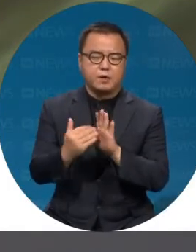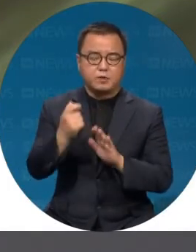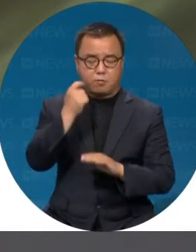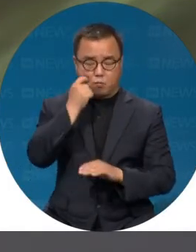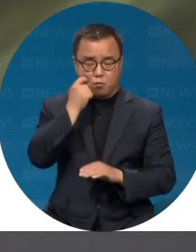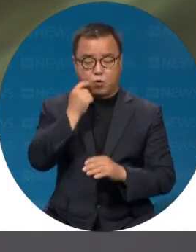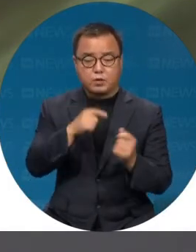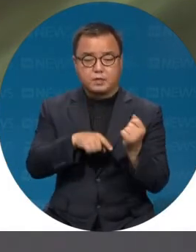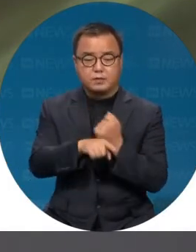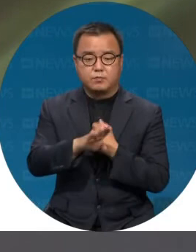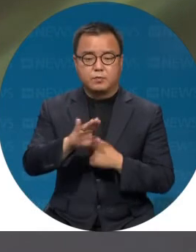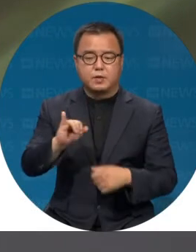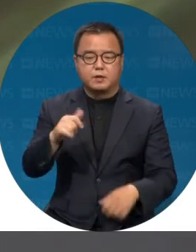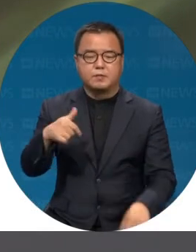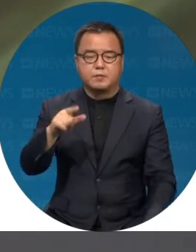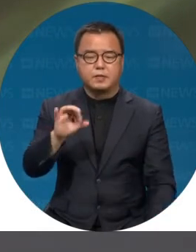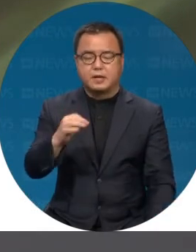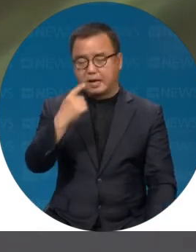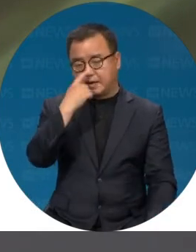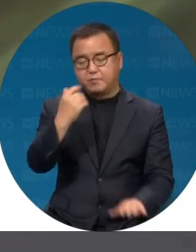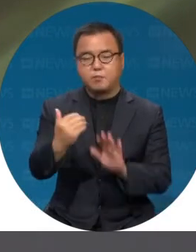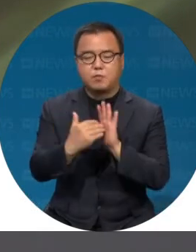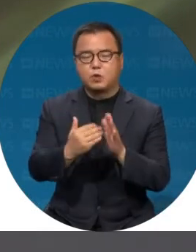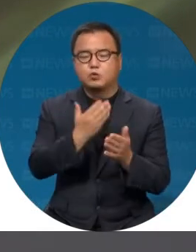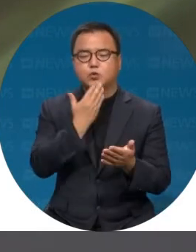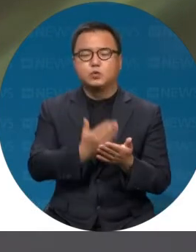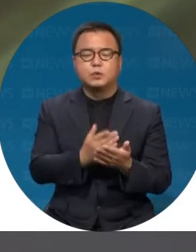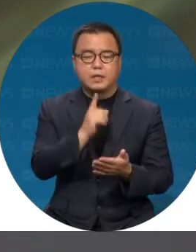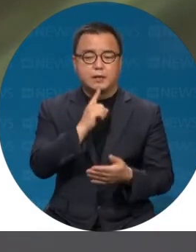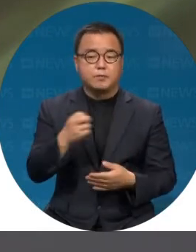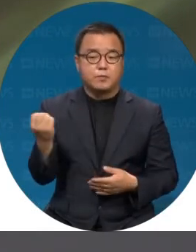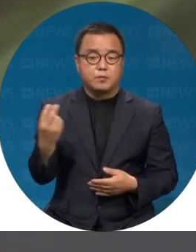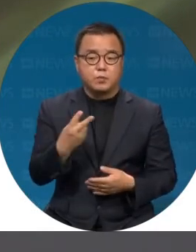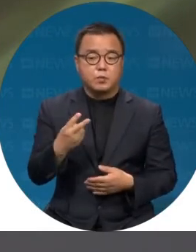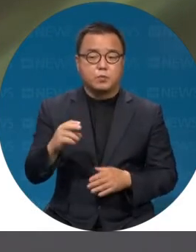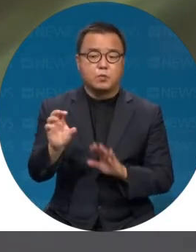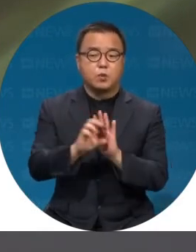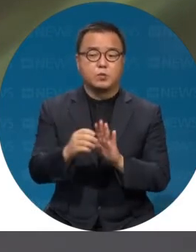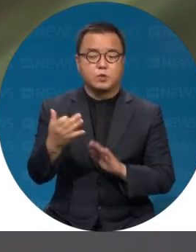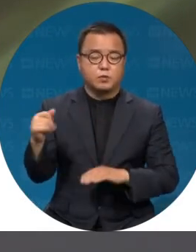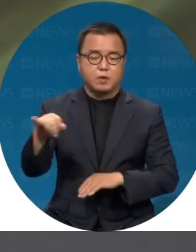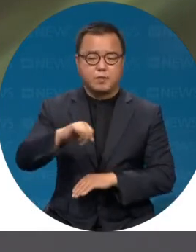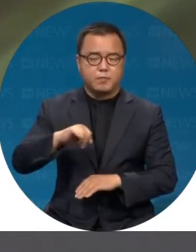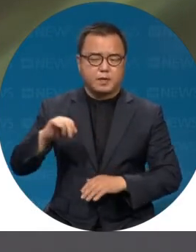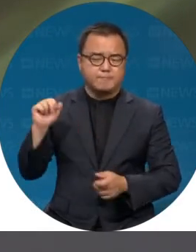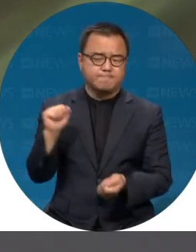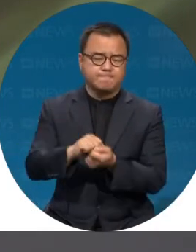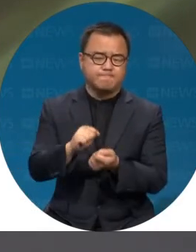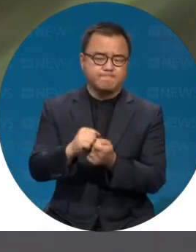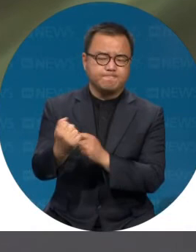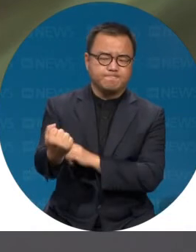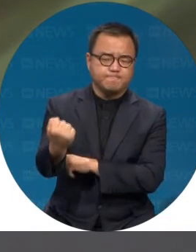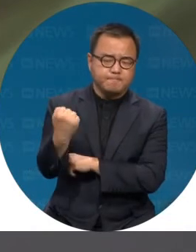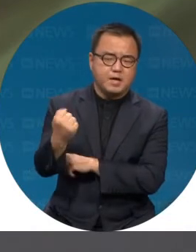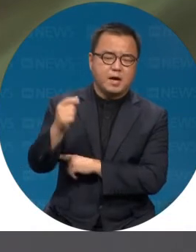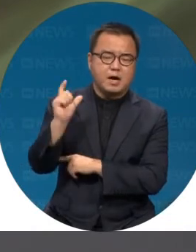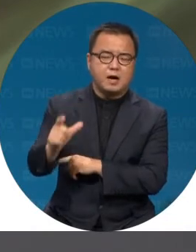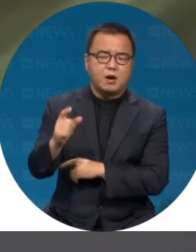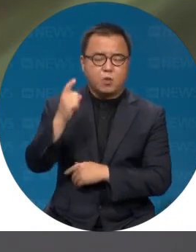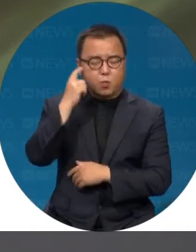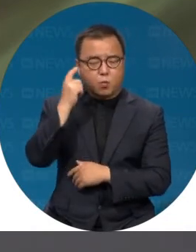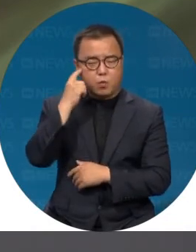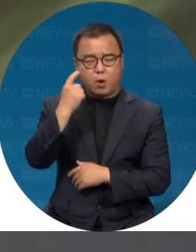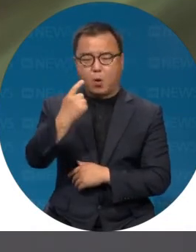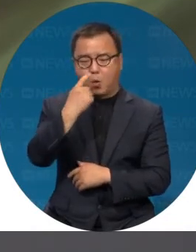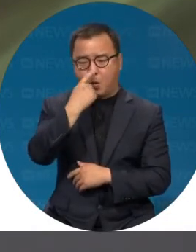면역이 바로 핵심이란 말입니다. 네. 또 연구진은 코로나19 바이러스의 전파력이 유례없이 막강한 것도 바로 이 호흡기 끝부분인